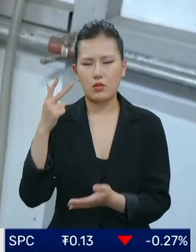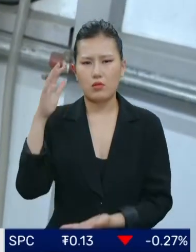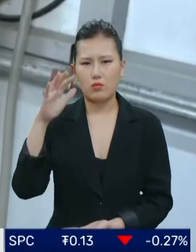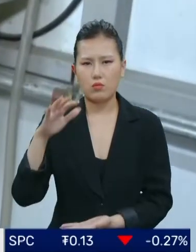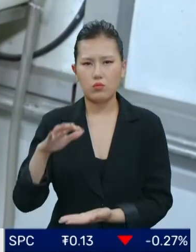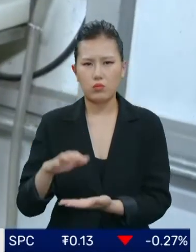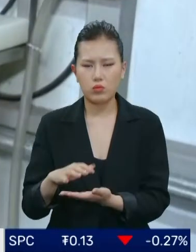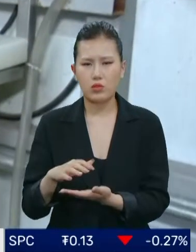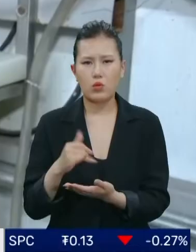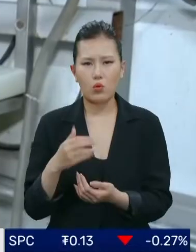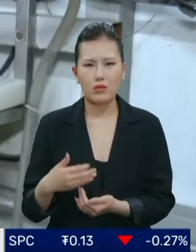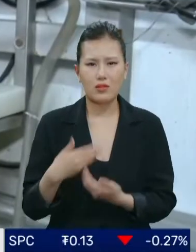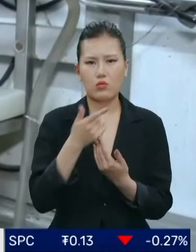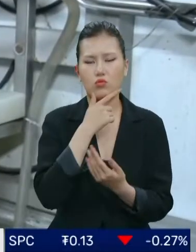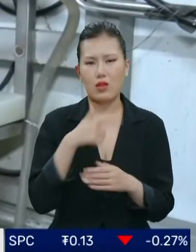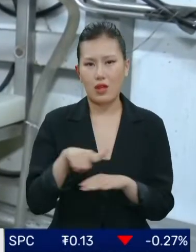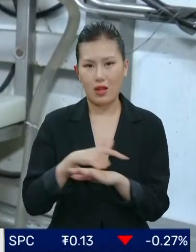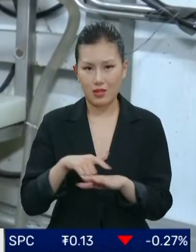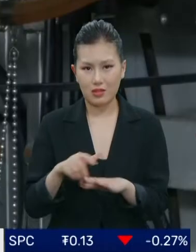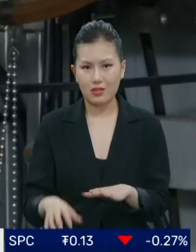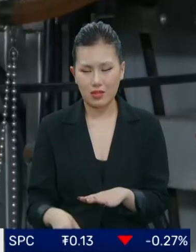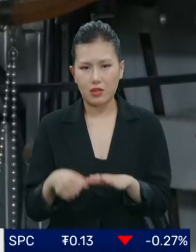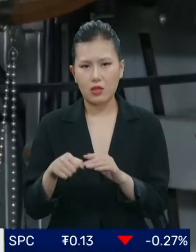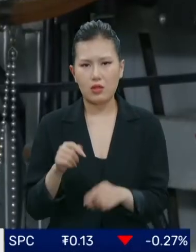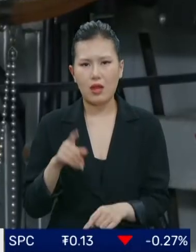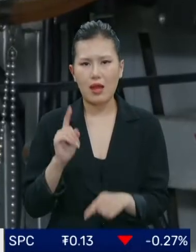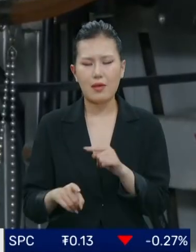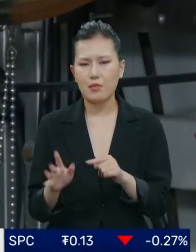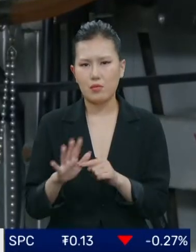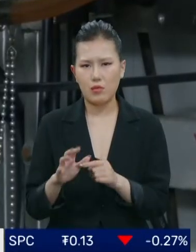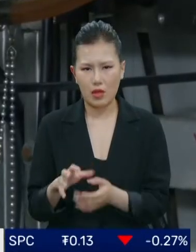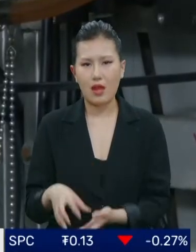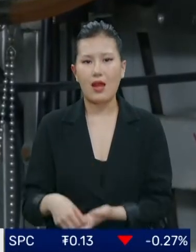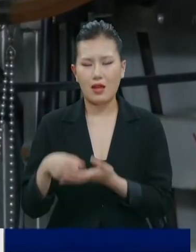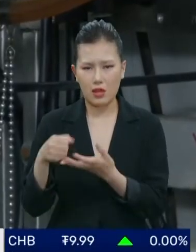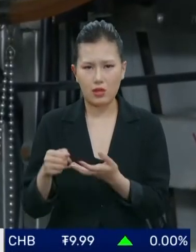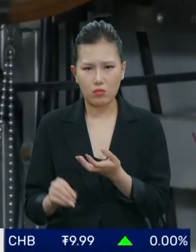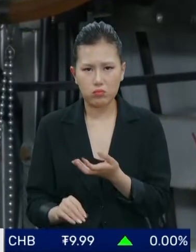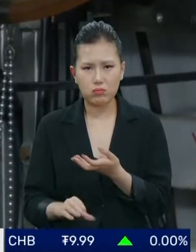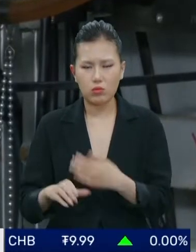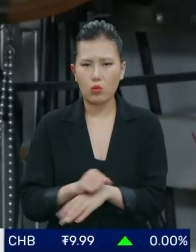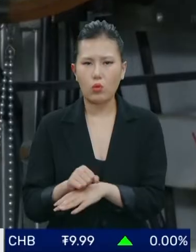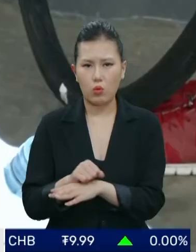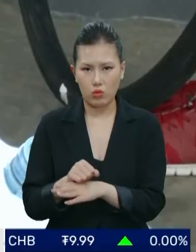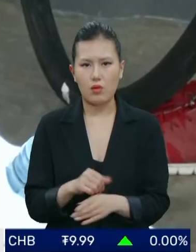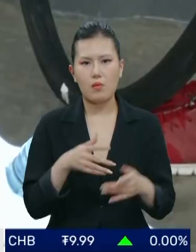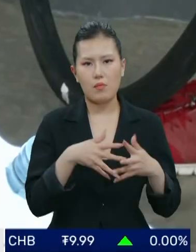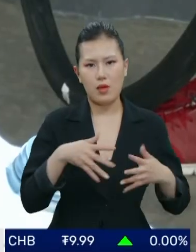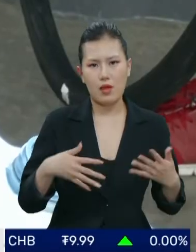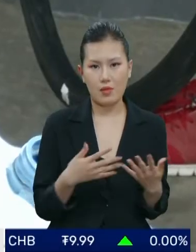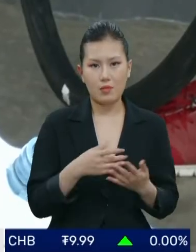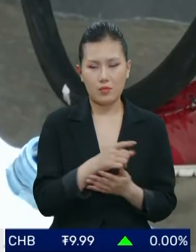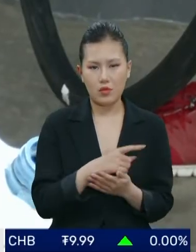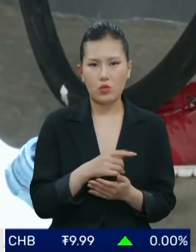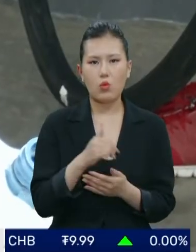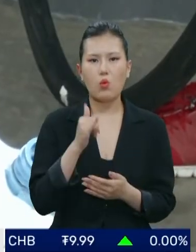байна. Газар дорох усны нөөц өөрөө экологийн хувьд эмзэг тогтоцтой нөхөн сэргэх хугацаа урттай байдаг гэнэ. Гэтэл орон сууцанд амьдардаг айл өрх ахын